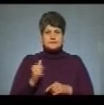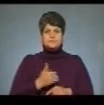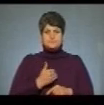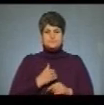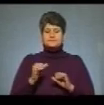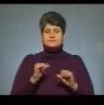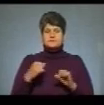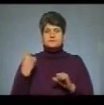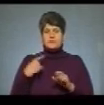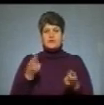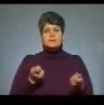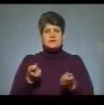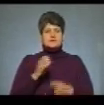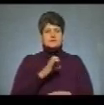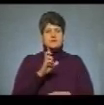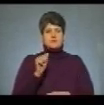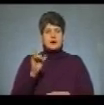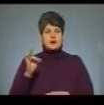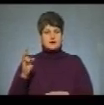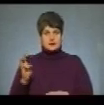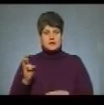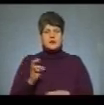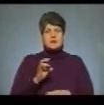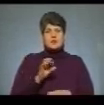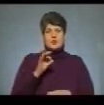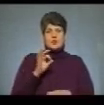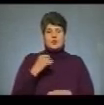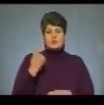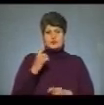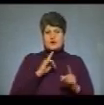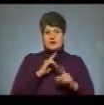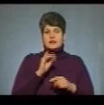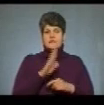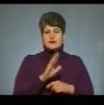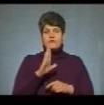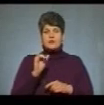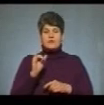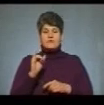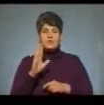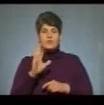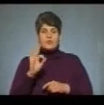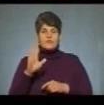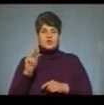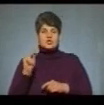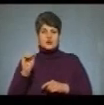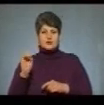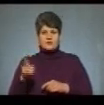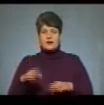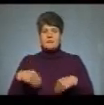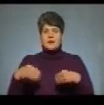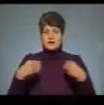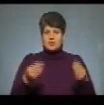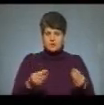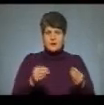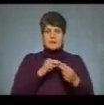керівники обласної адміністрації Степан Барна і обласної ради Віктор Овчарук. За їх словами, ця акція – естафета, яку вони передають працівникам інших